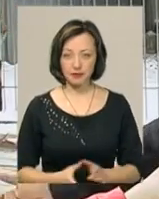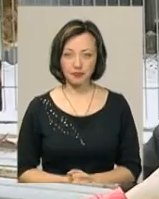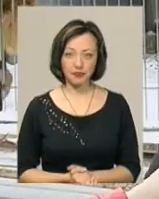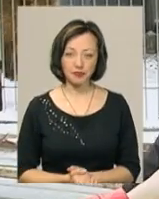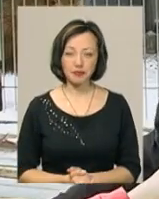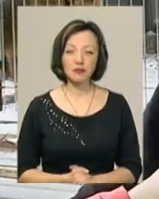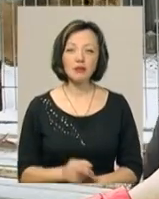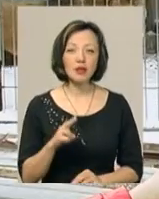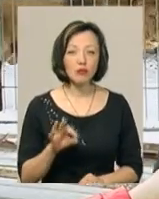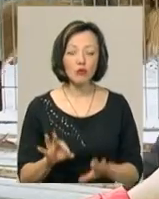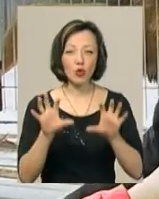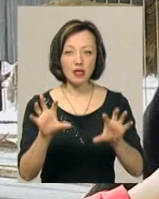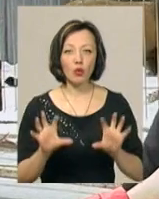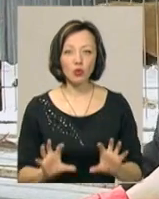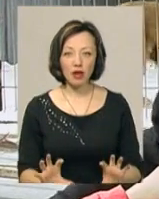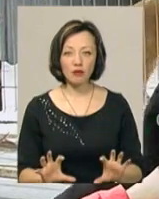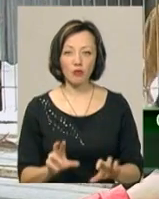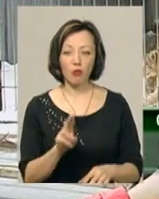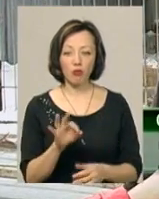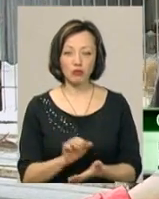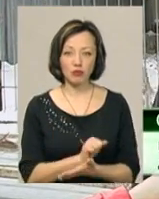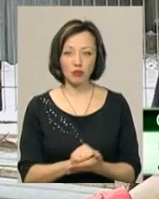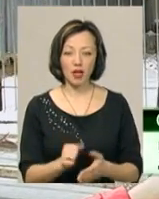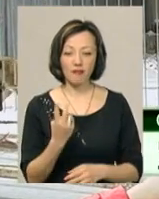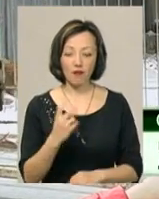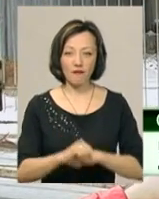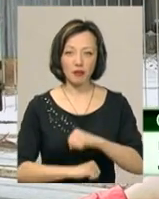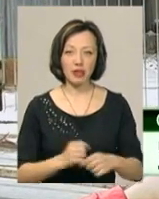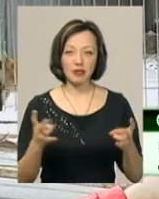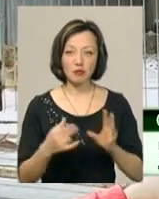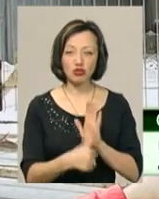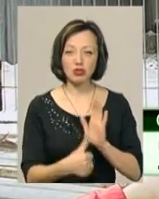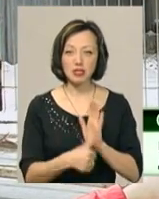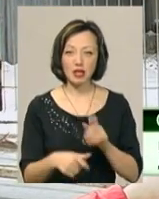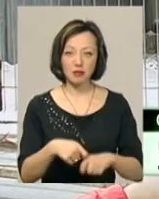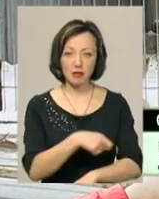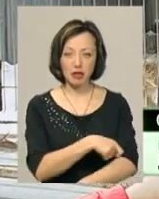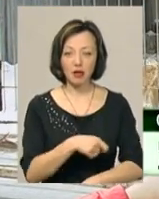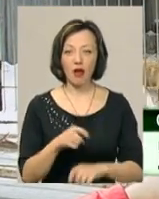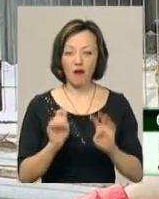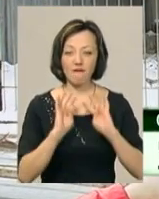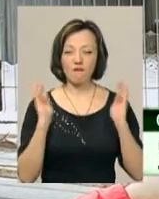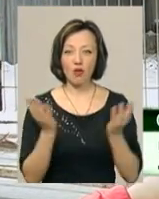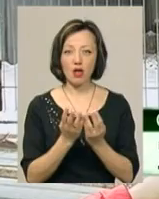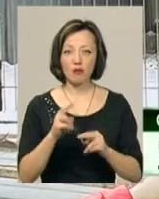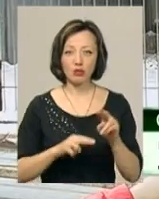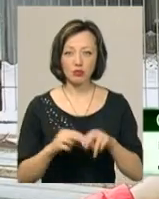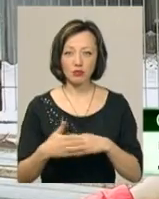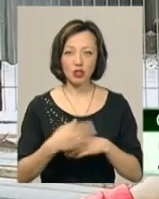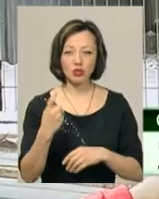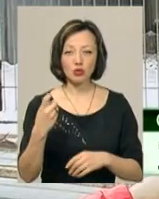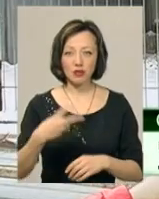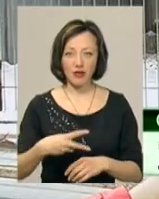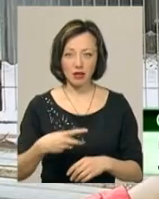по законодавству і по нормативним актам для двох медведів треба 60 квадратних метрів. Їм вольєр будується десь порядка